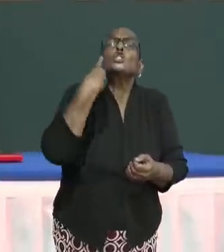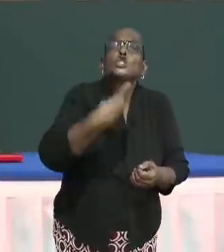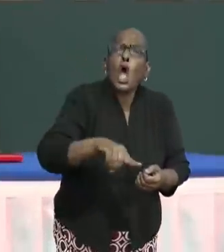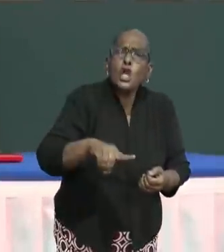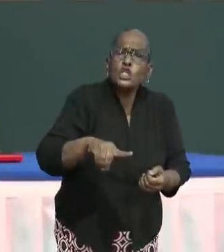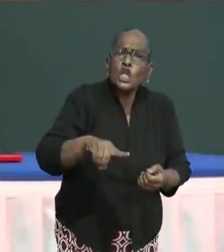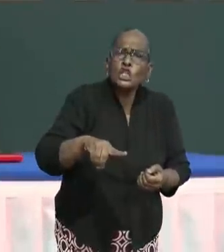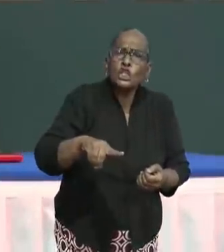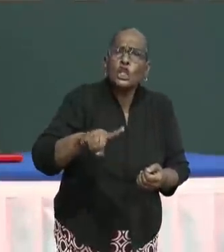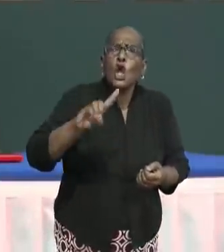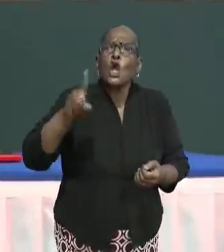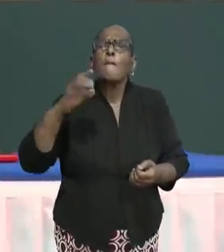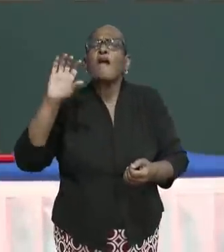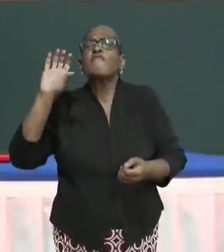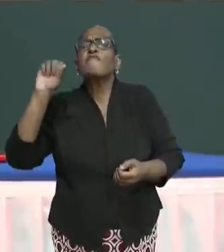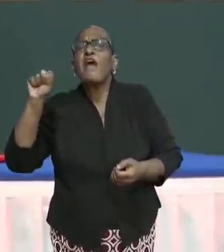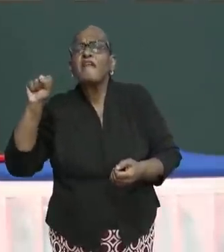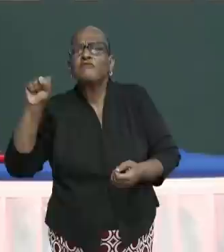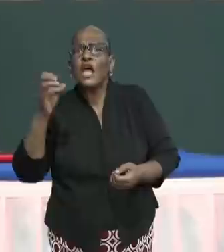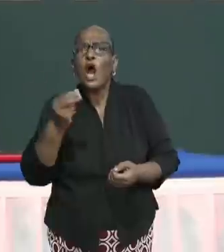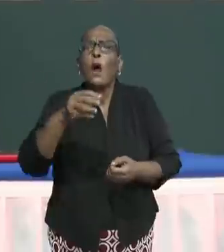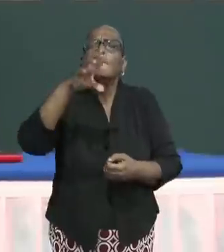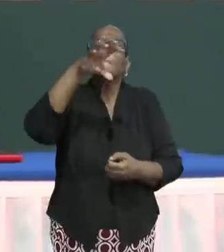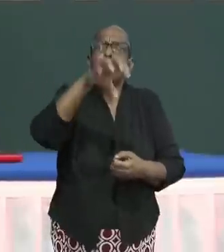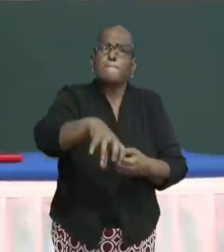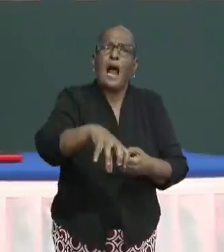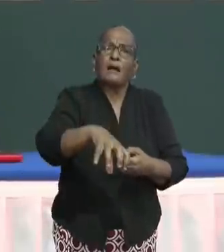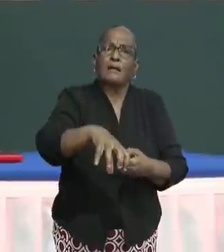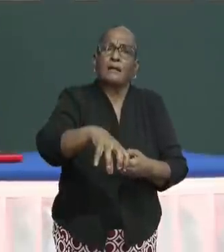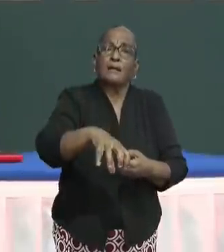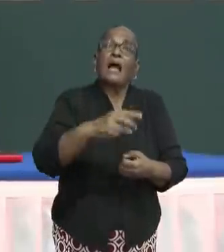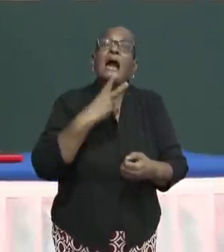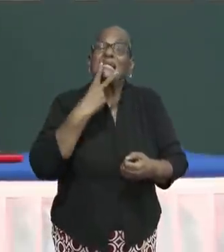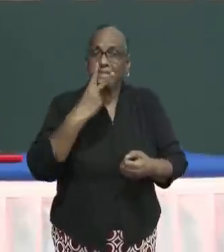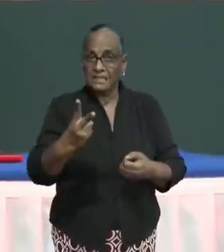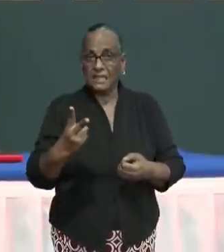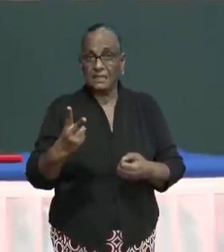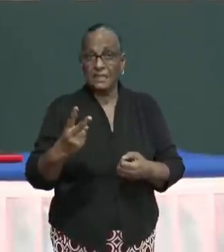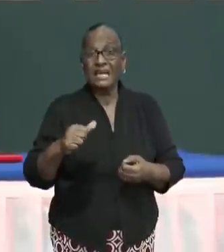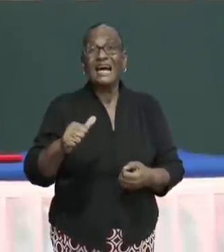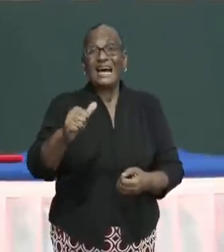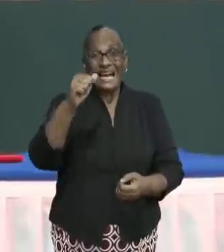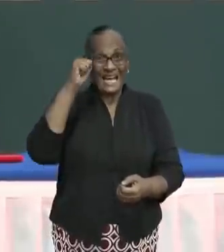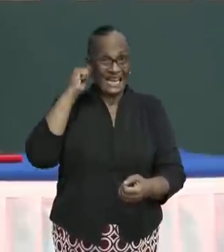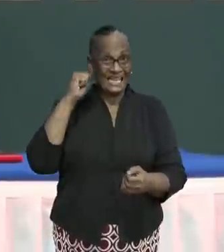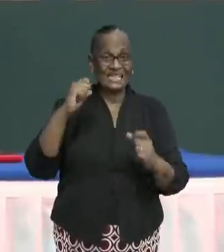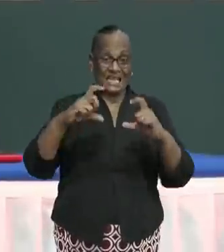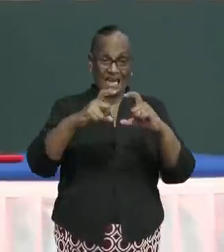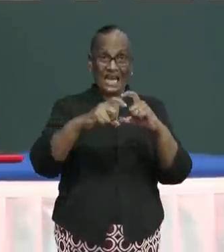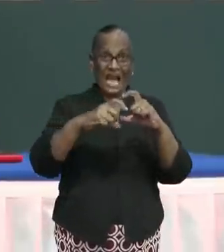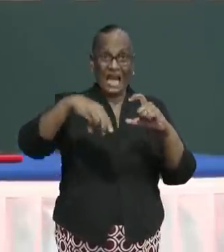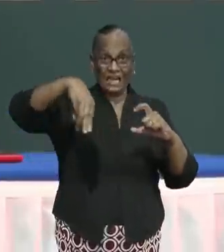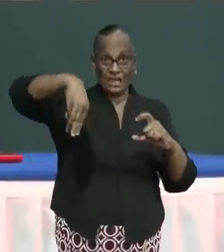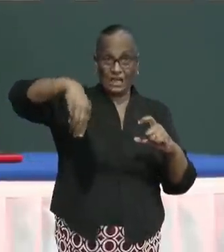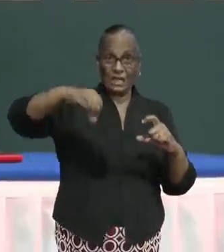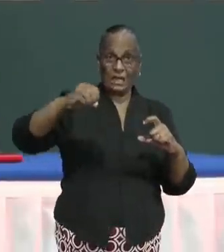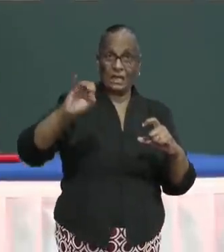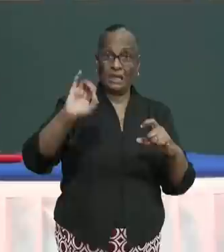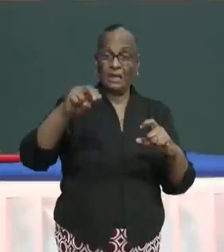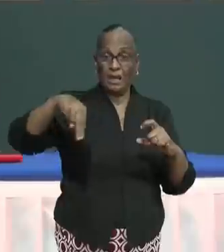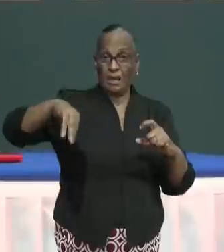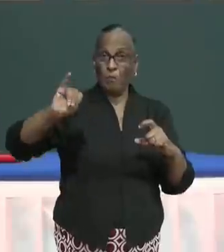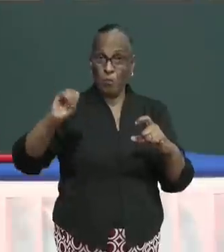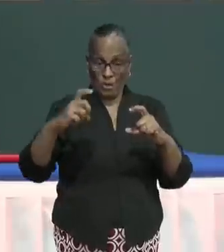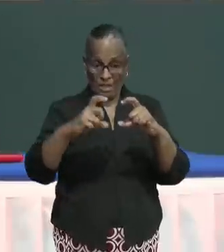is de ammonikata stort me wat acties maak voor loko g unu even